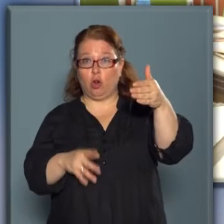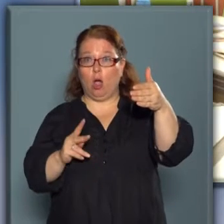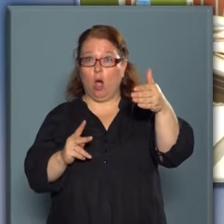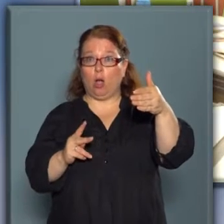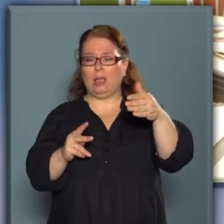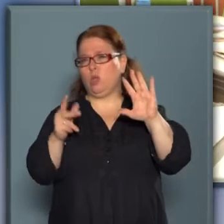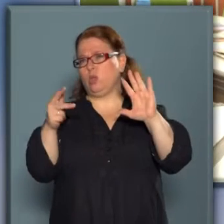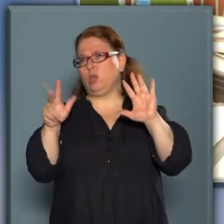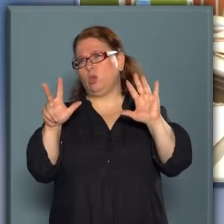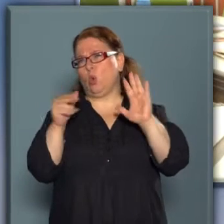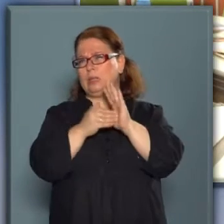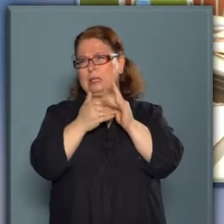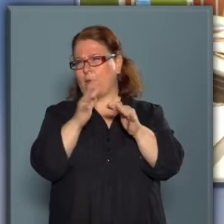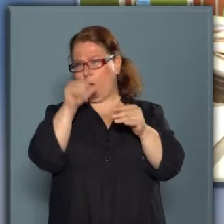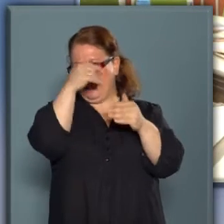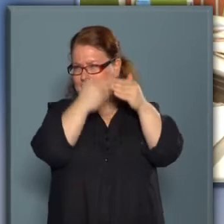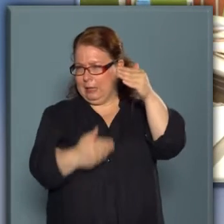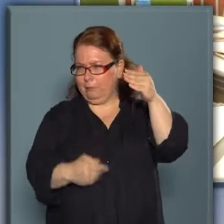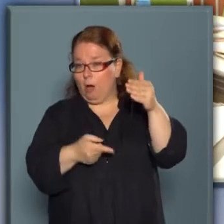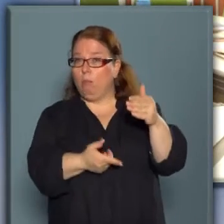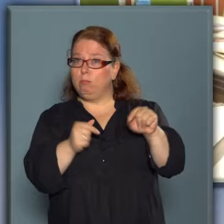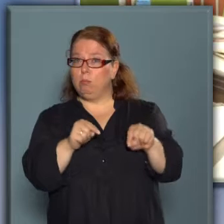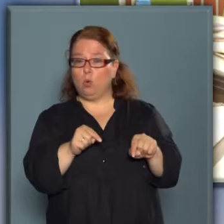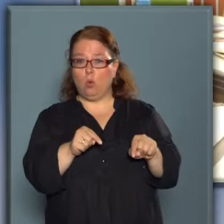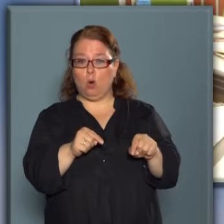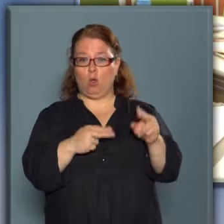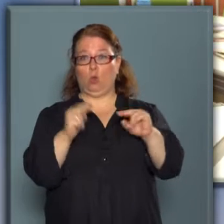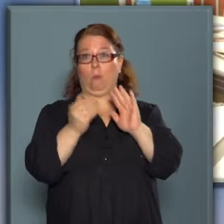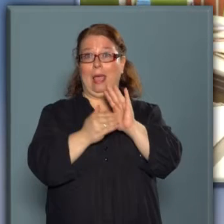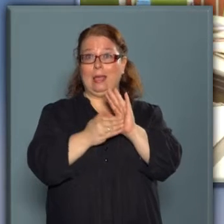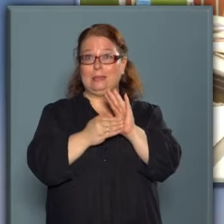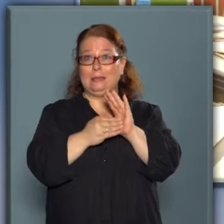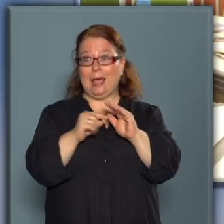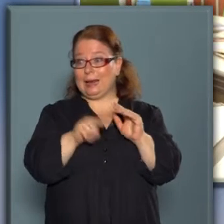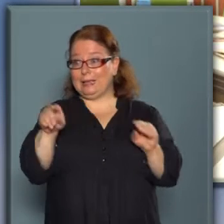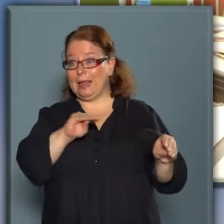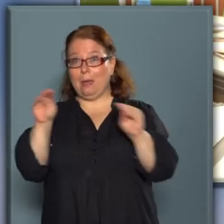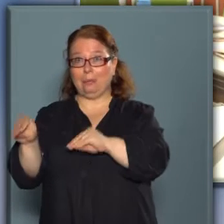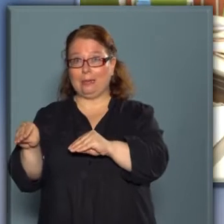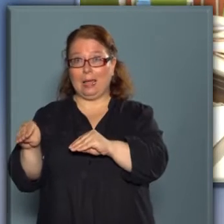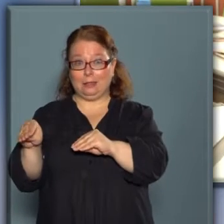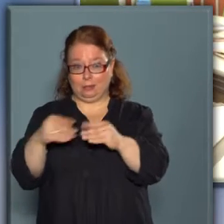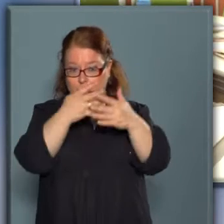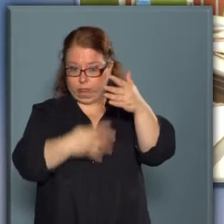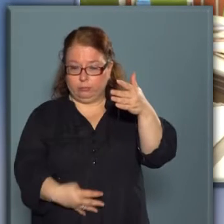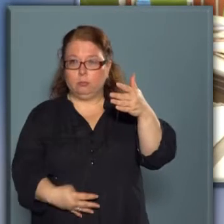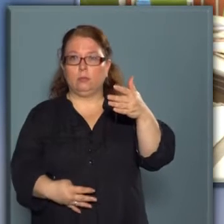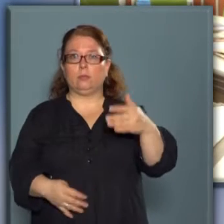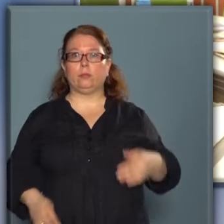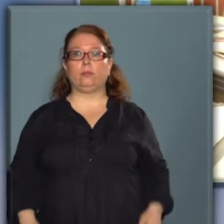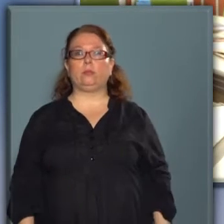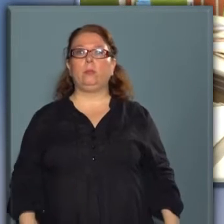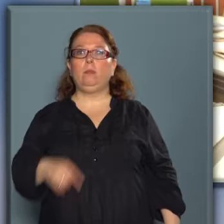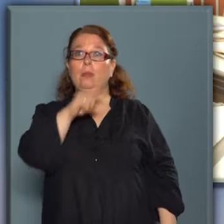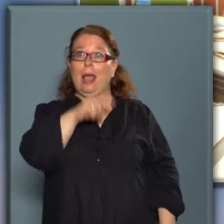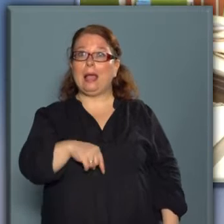az összes 8000 nem tudom hány név van, és abból több ezret kitelepítettek. És